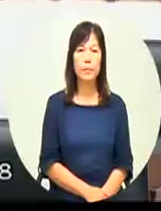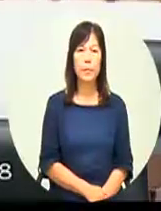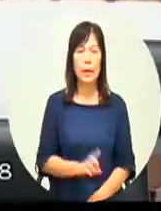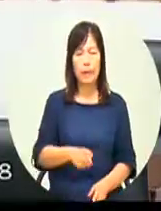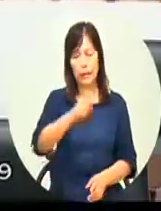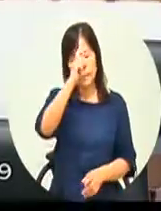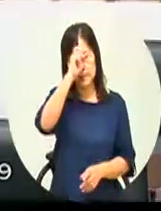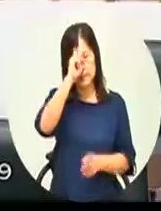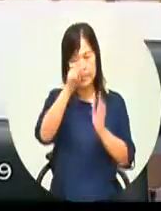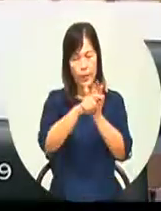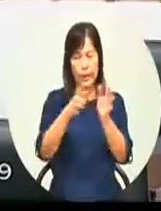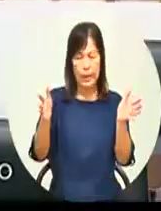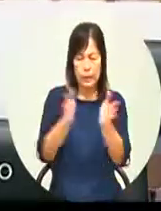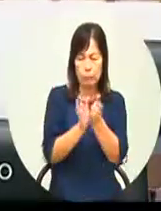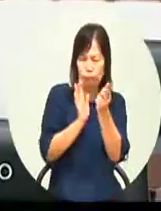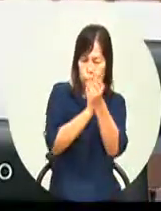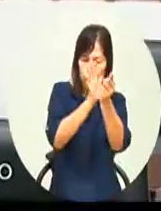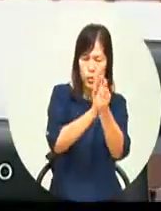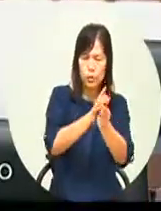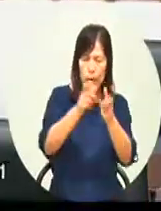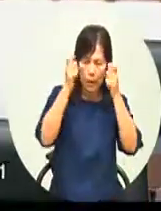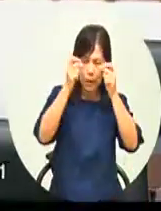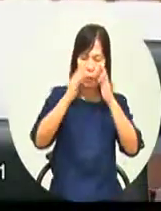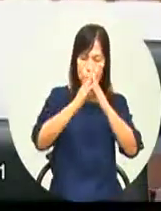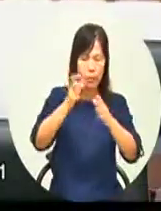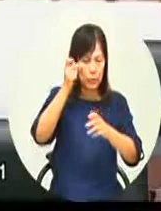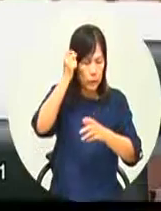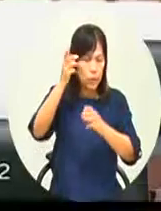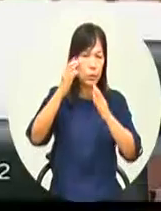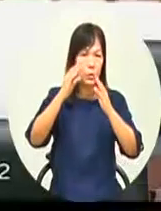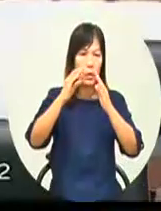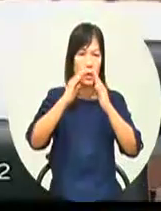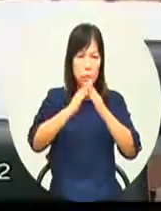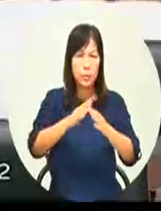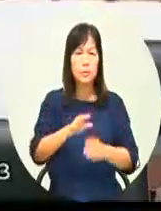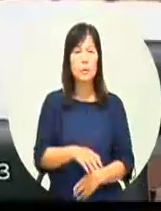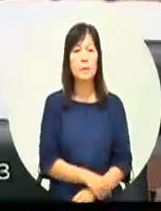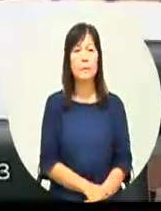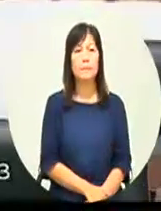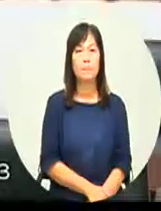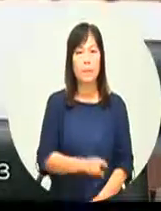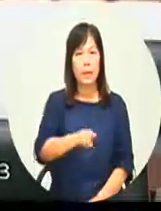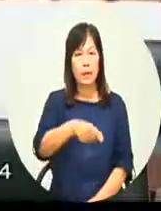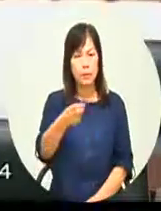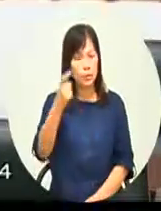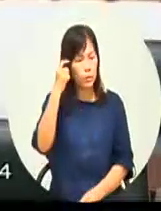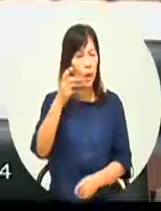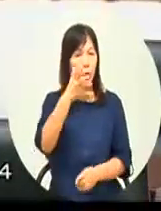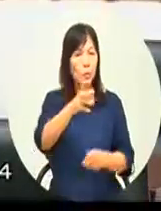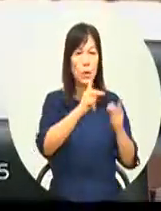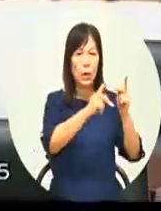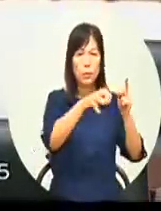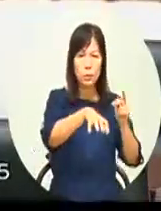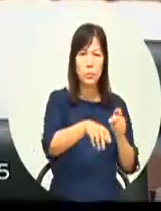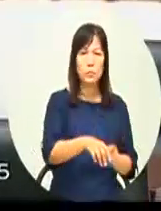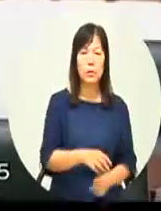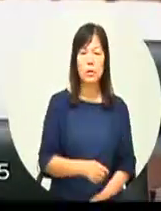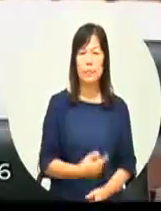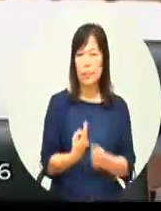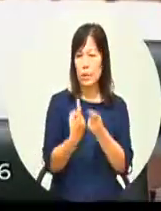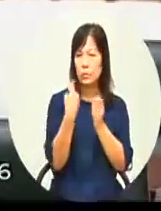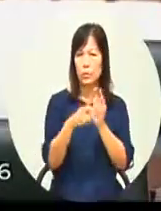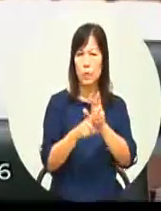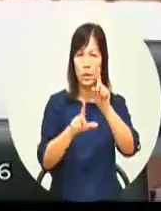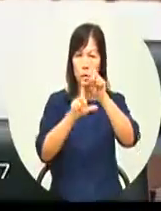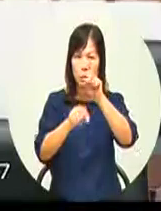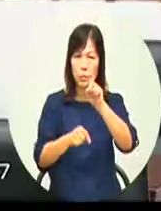我们就一起来推动高雄智慧城市哦。接下来我想请问一下那个捷运局哦，我知道是去年在十月